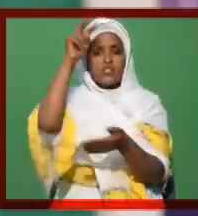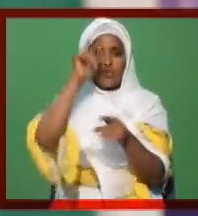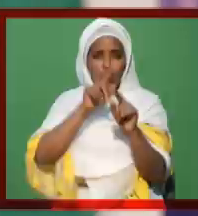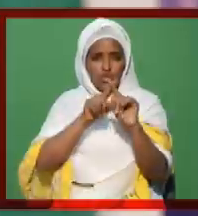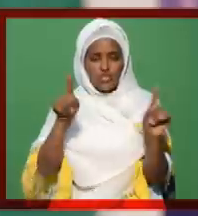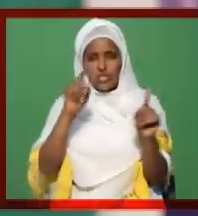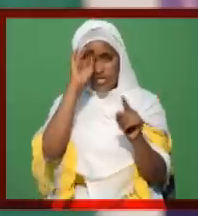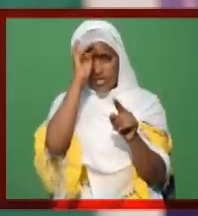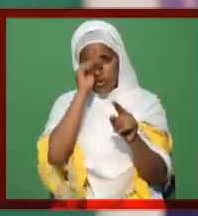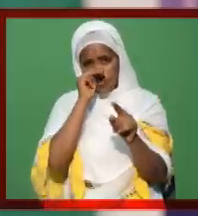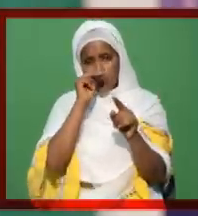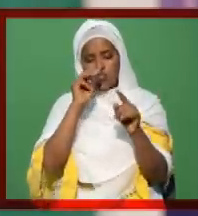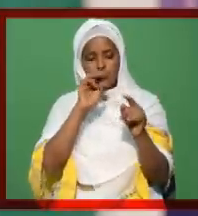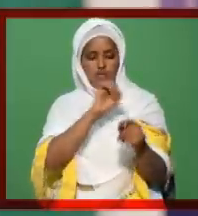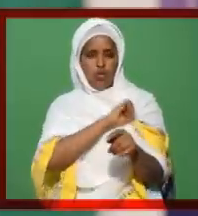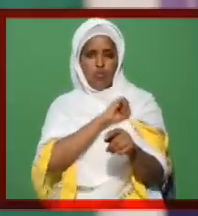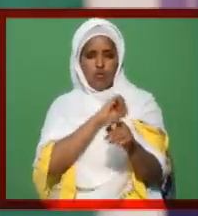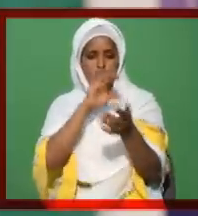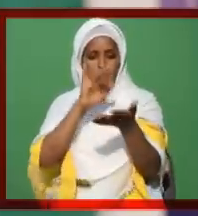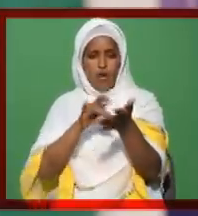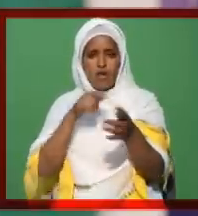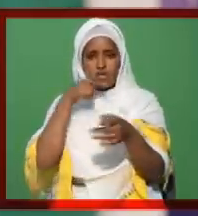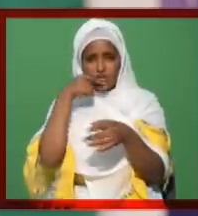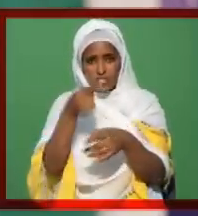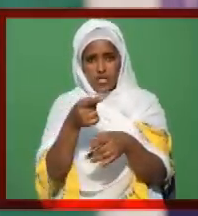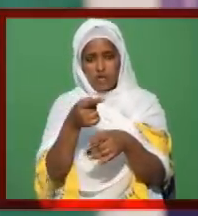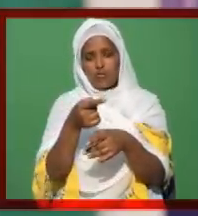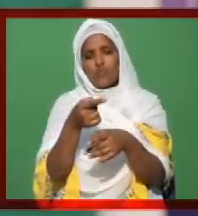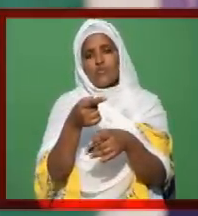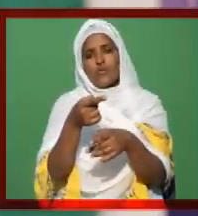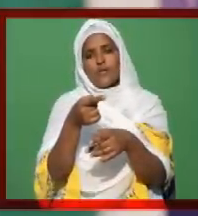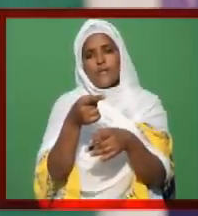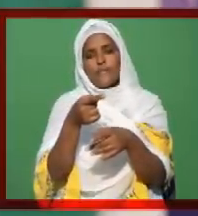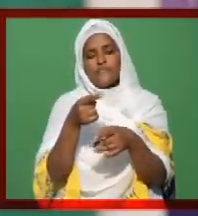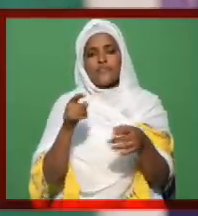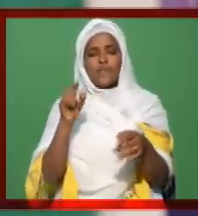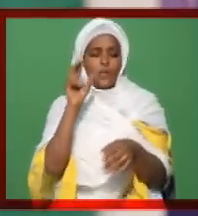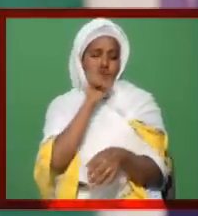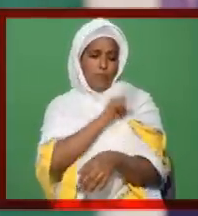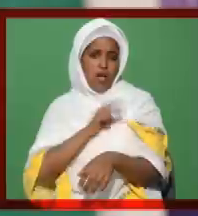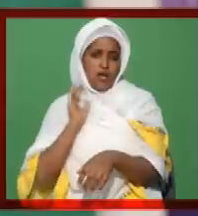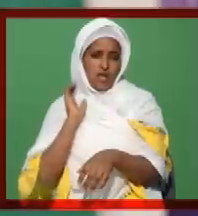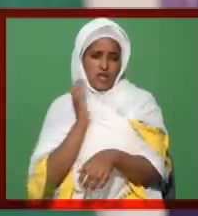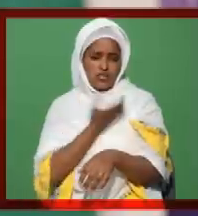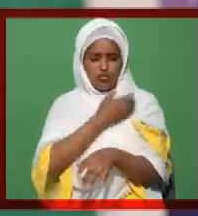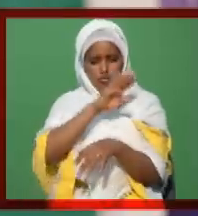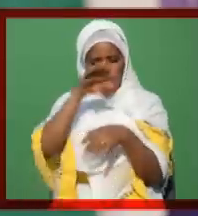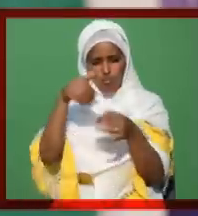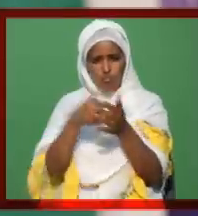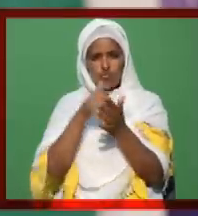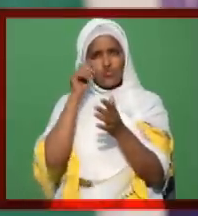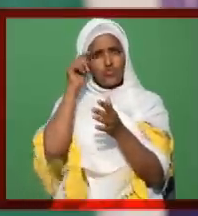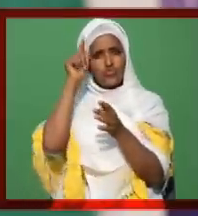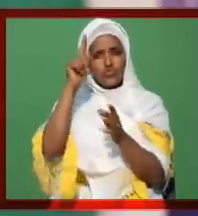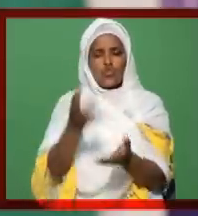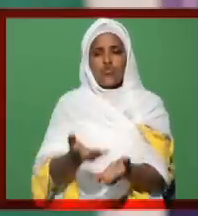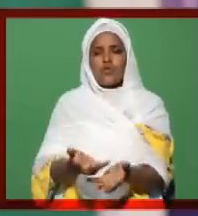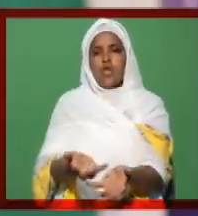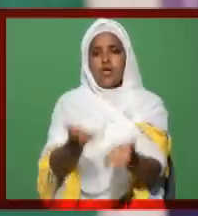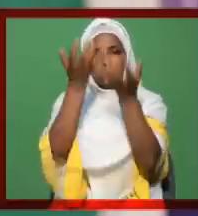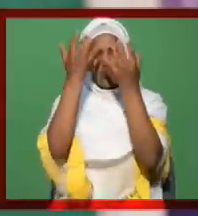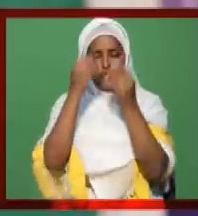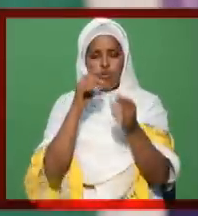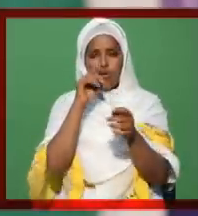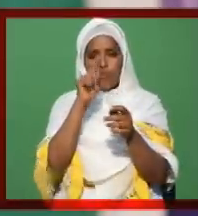ጠቢቡ ሰሎሞንን በመኃልዩ እንደተናገረው ተንሳ አንሳ ኩሎ ሙታንን ብሎ ባህሪያችንን በሙሉ ነው ያነሳው።